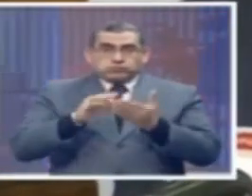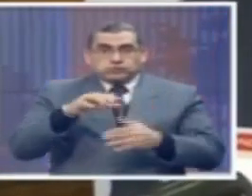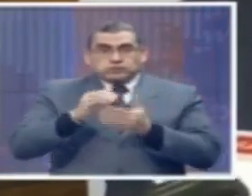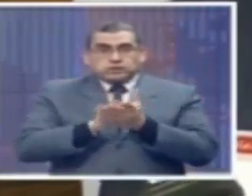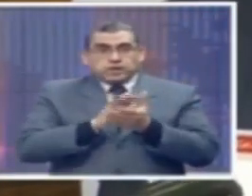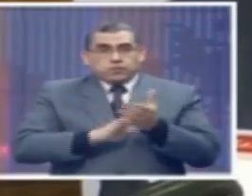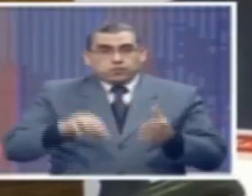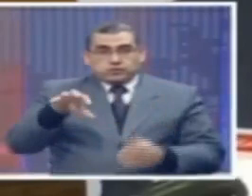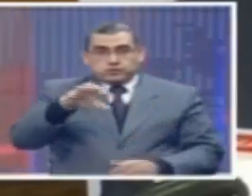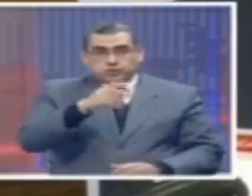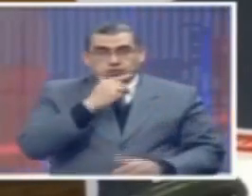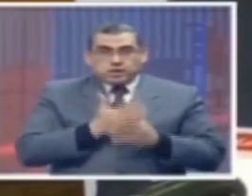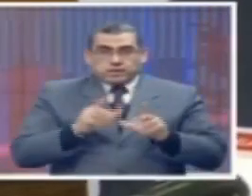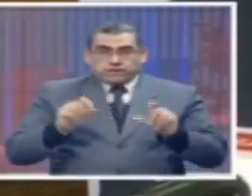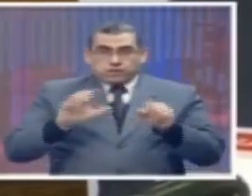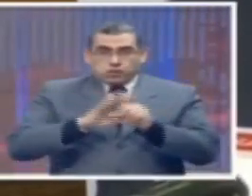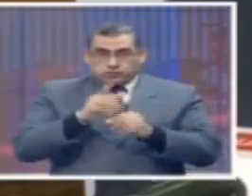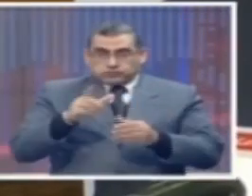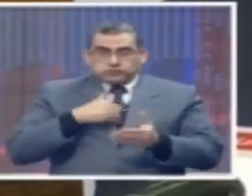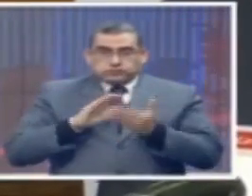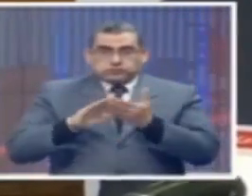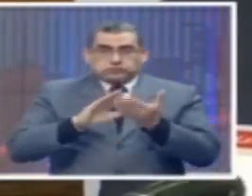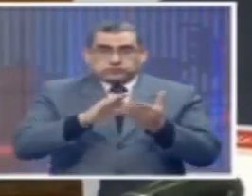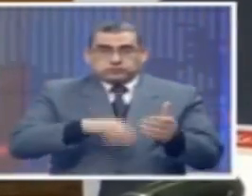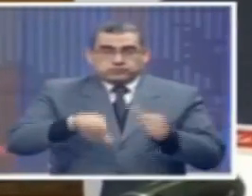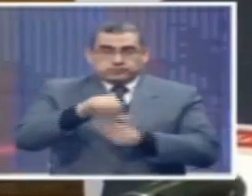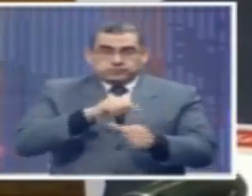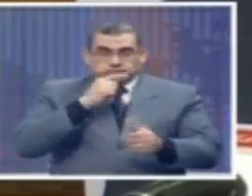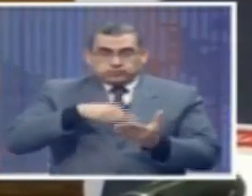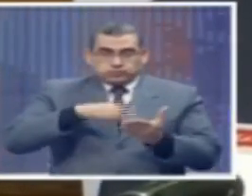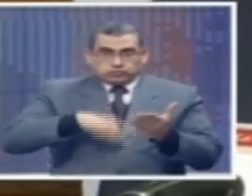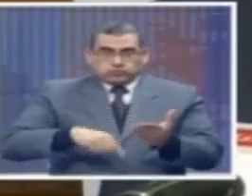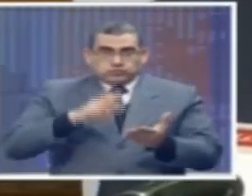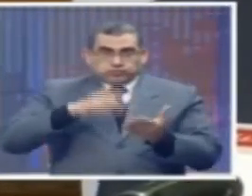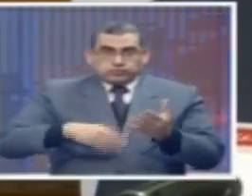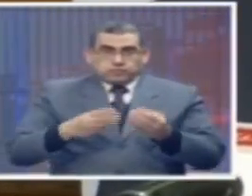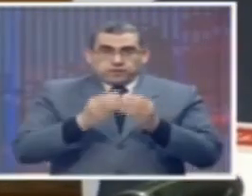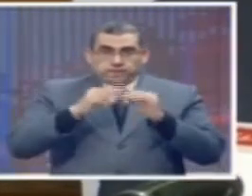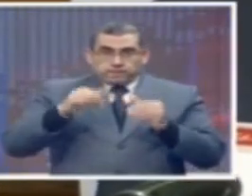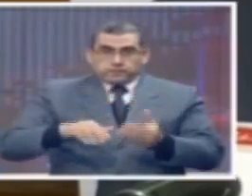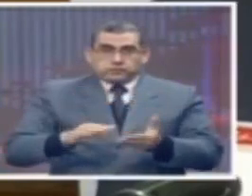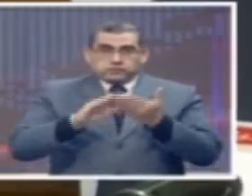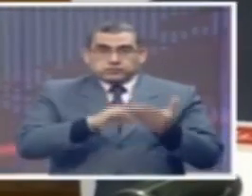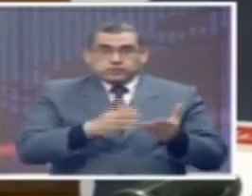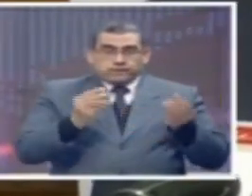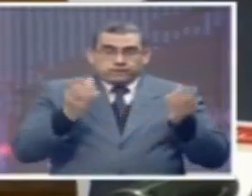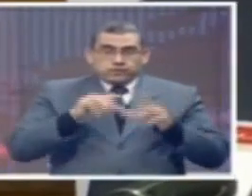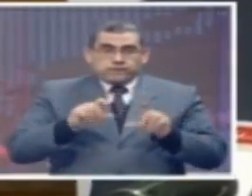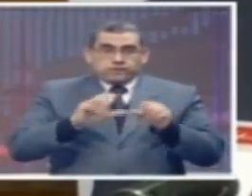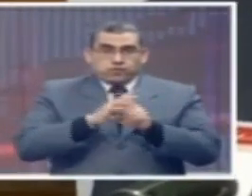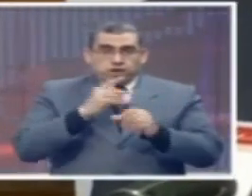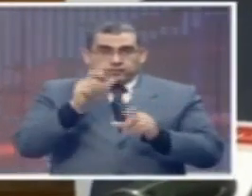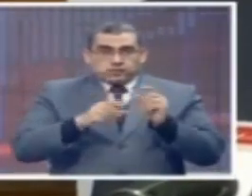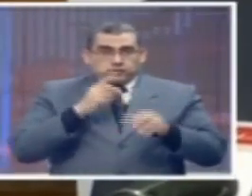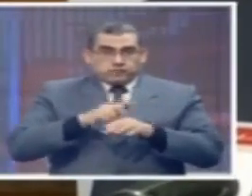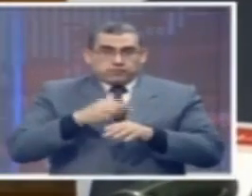على مواجهة تداعيات كورونا وآثارها الاقتصادية. البروتوكول الذي نوقعه مع مصر سيقلل من خطر إصابة المزيد من الأفراد